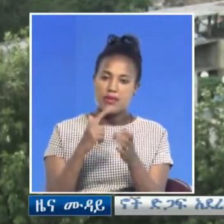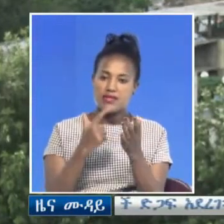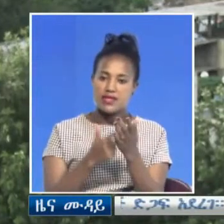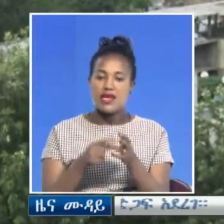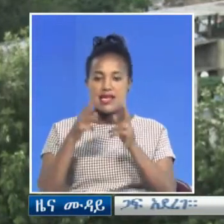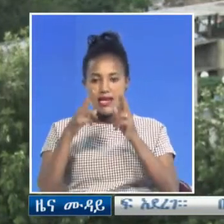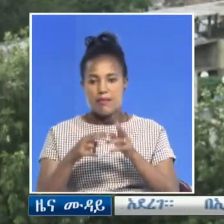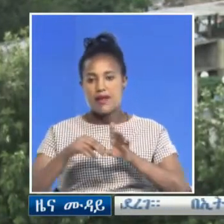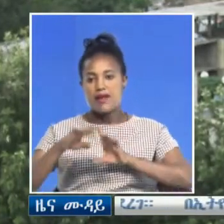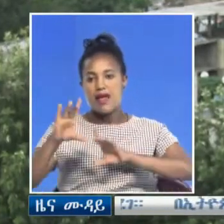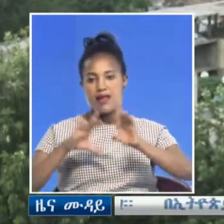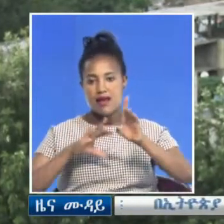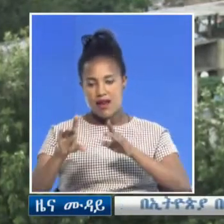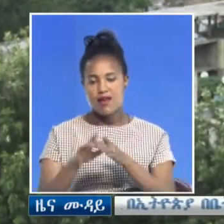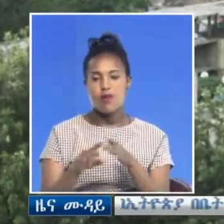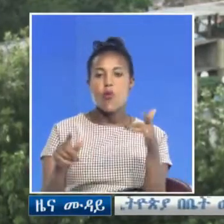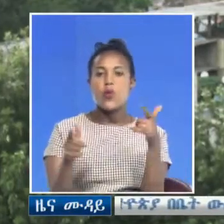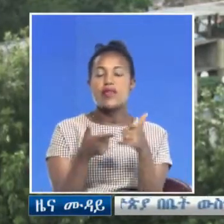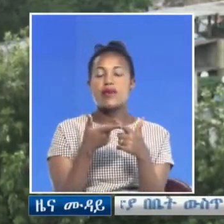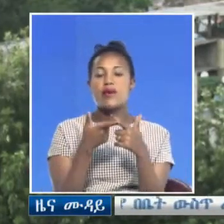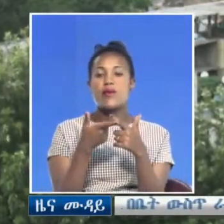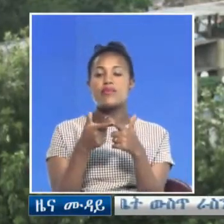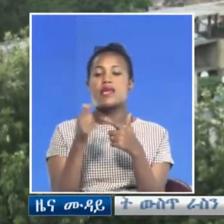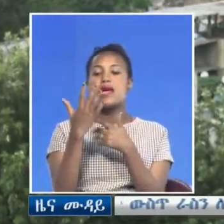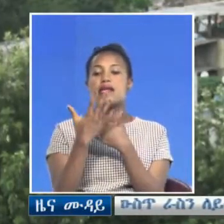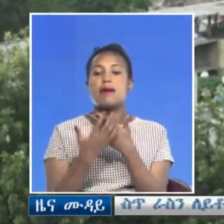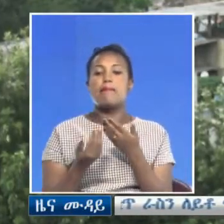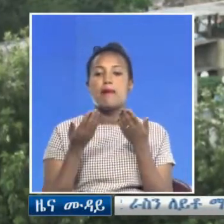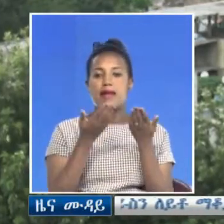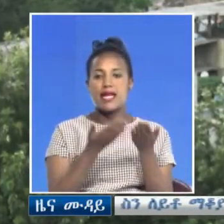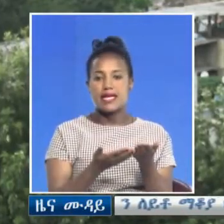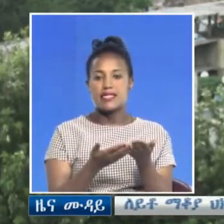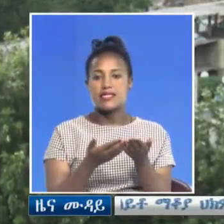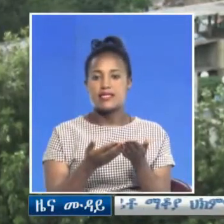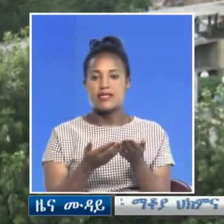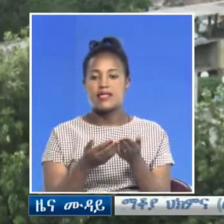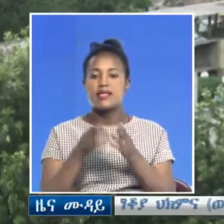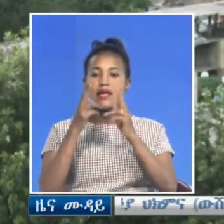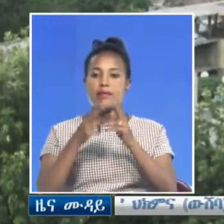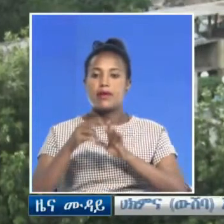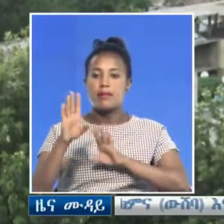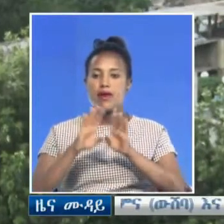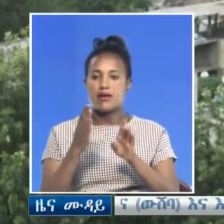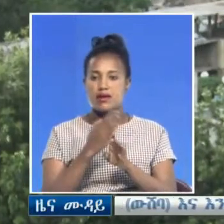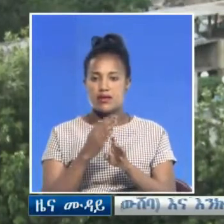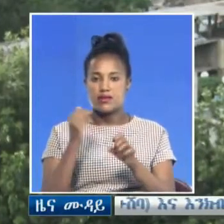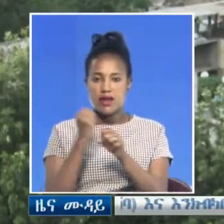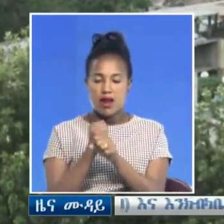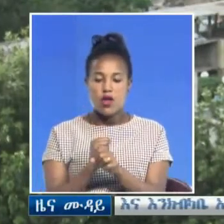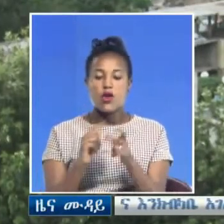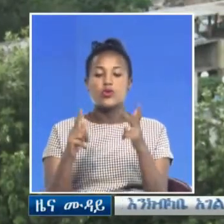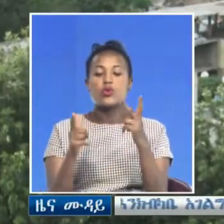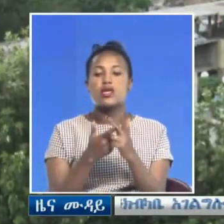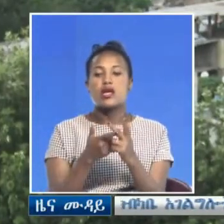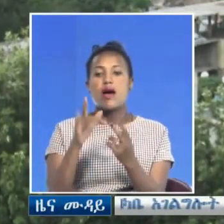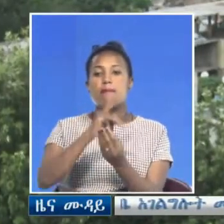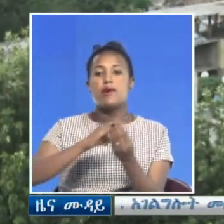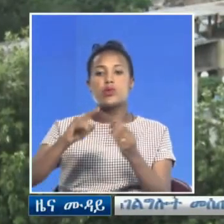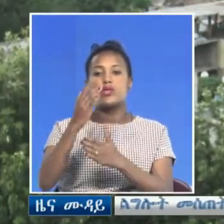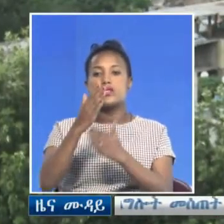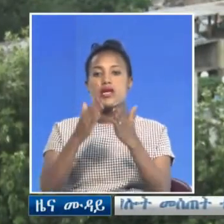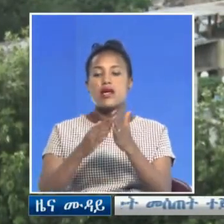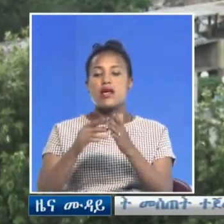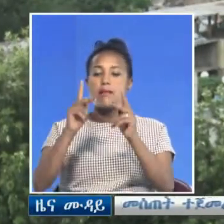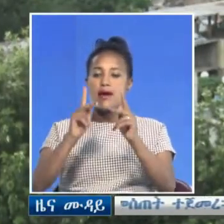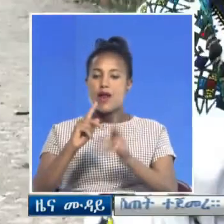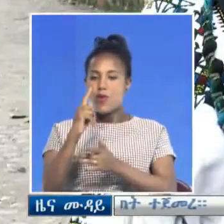እንዲከበር እናደርጋለን። ሁለተኛ ደም በመለገስ እንዲከበር የማድረግ ስራ ይሰራል። ሶስተኛ በዞን ደረጃ የፓናል